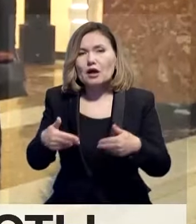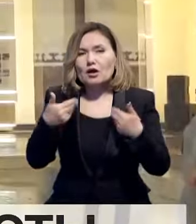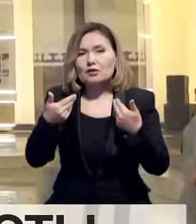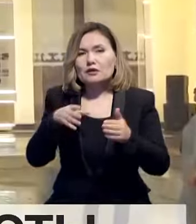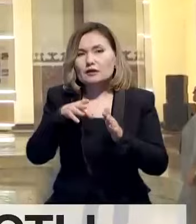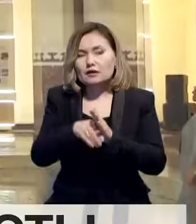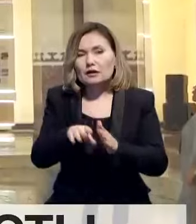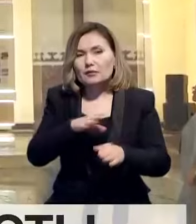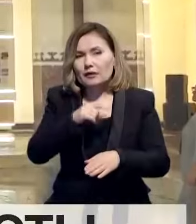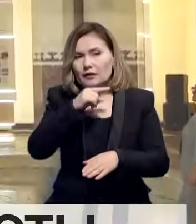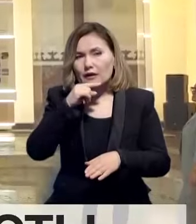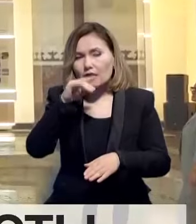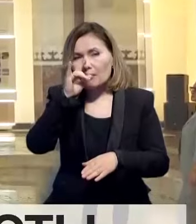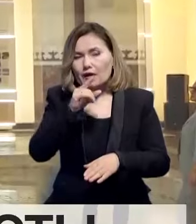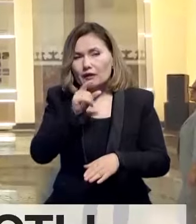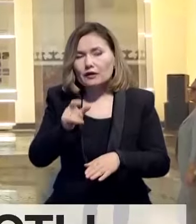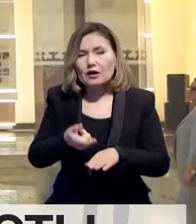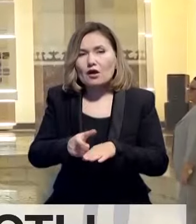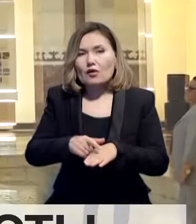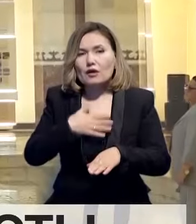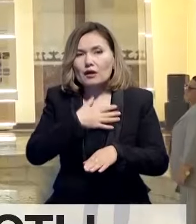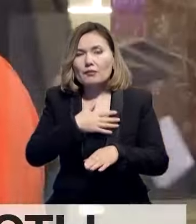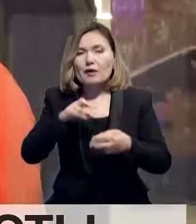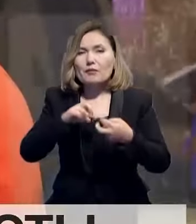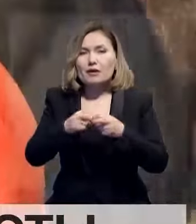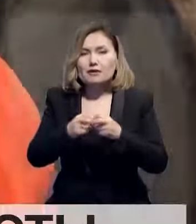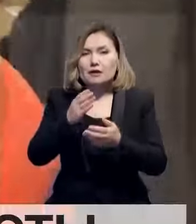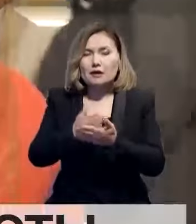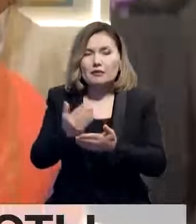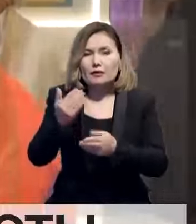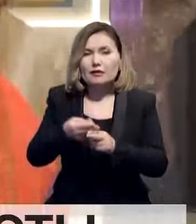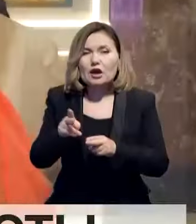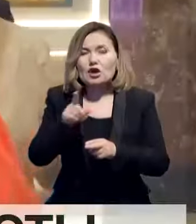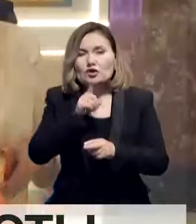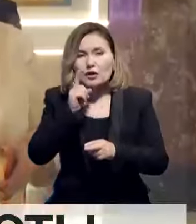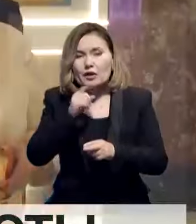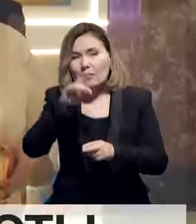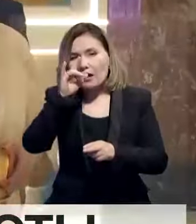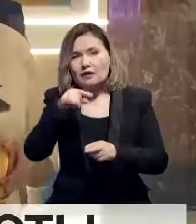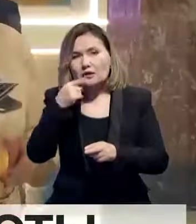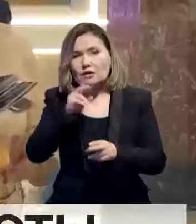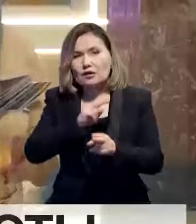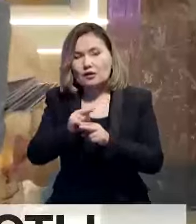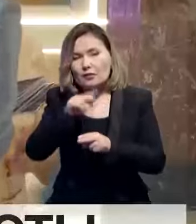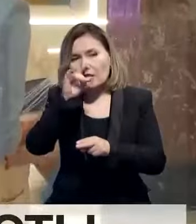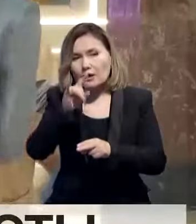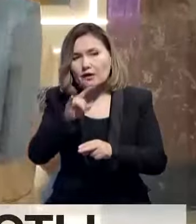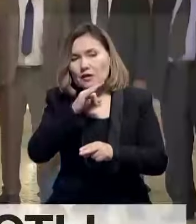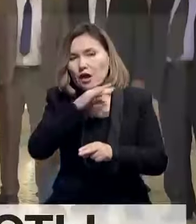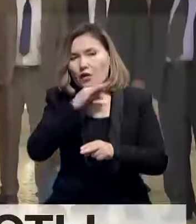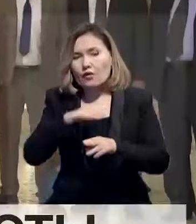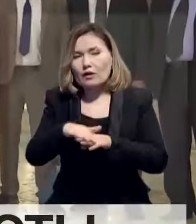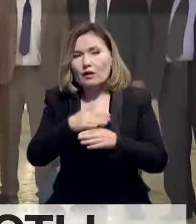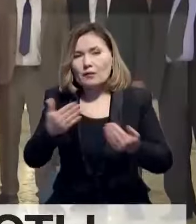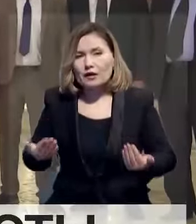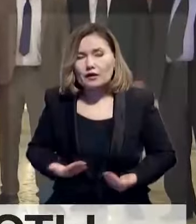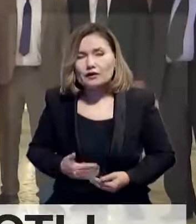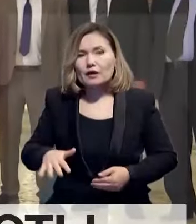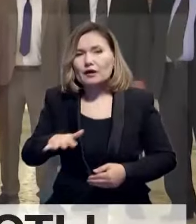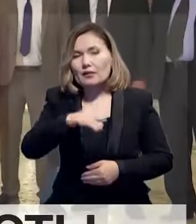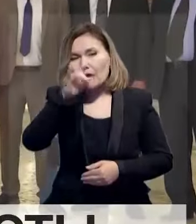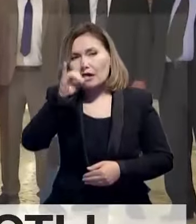енгізілді. Ресей қазақтарын қатты толғандыратын мәселе бар. Ол жастарға ана тілін үйрету. Қазақтар көп тұратын ресейлік өңірлерде